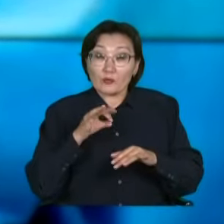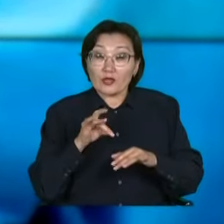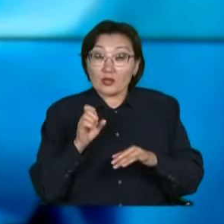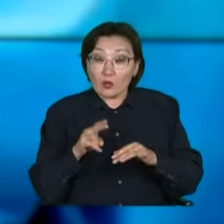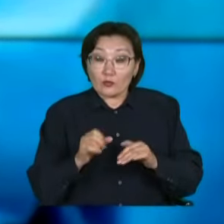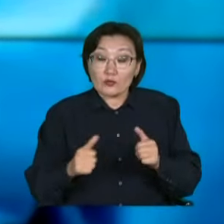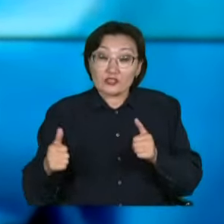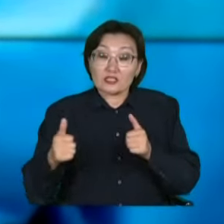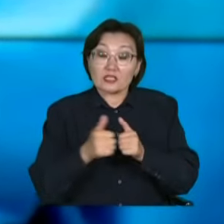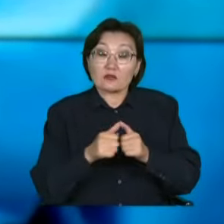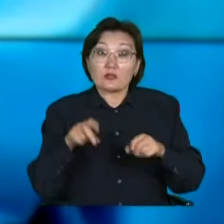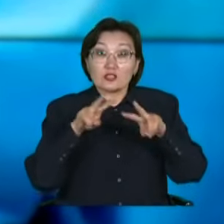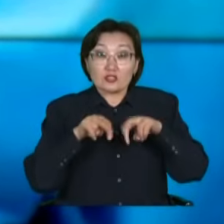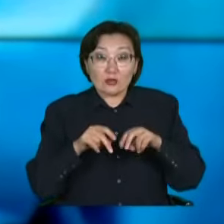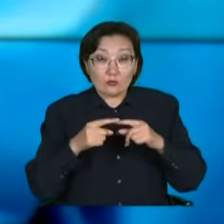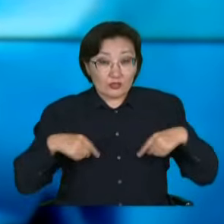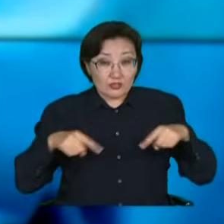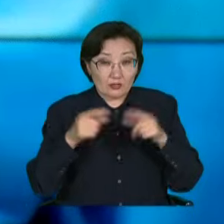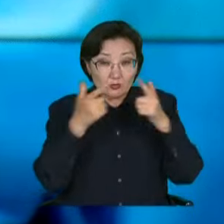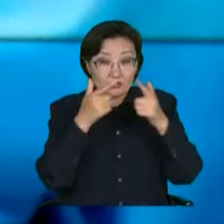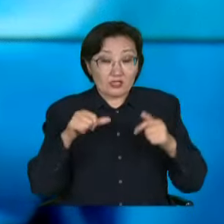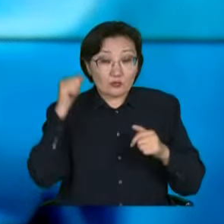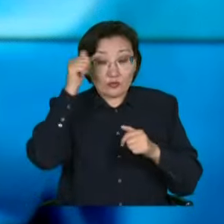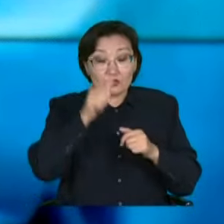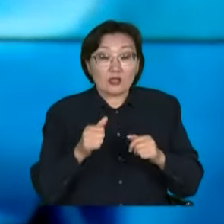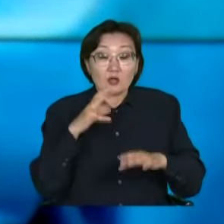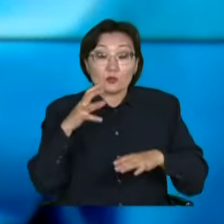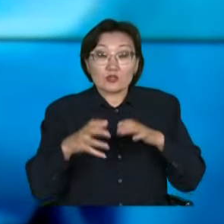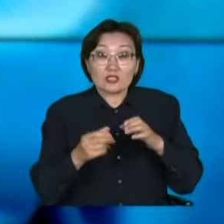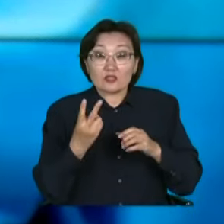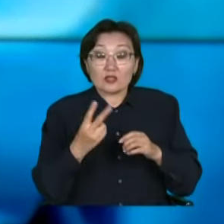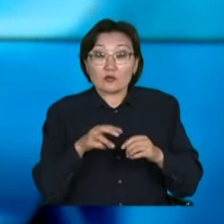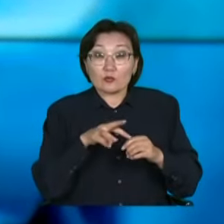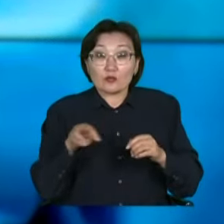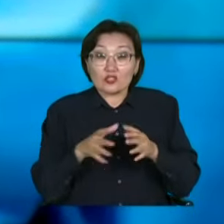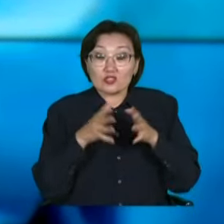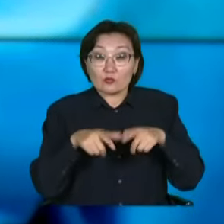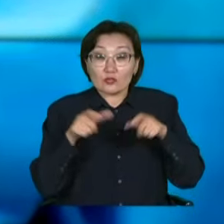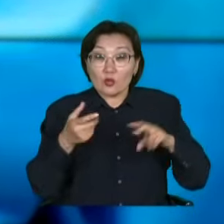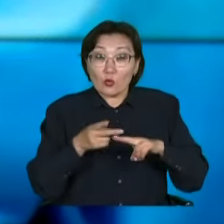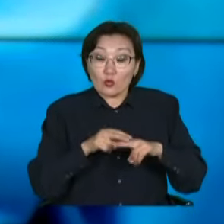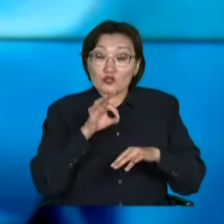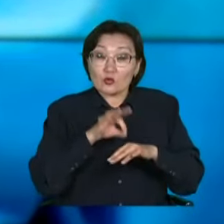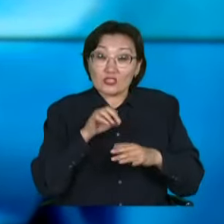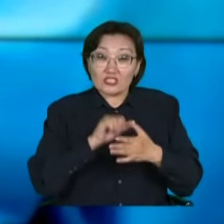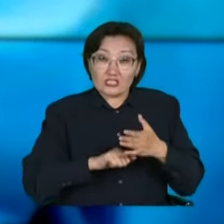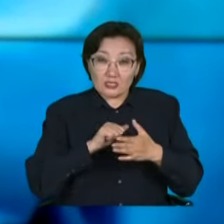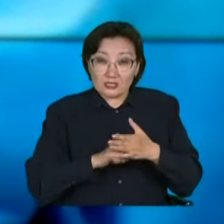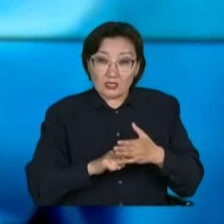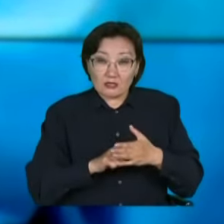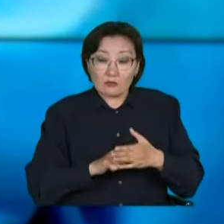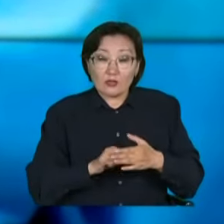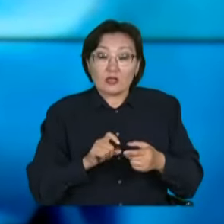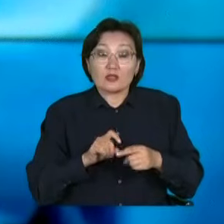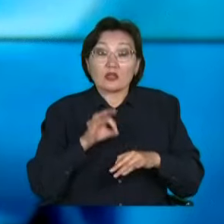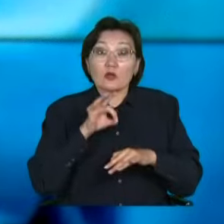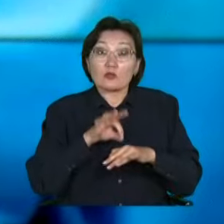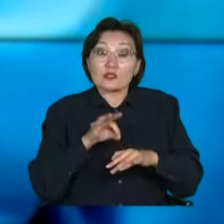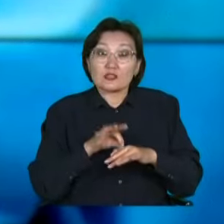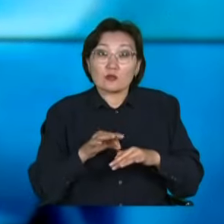ісіктерді зерттеу агенттігінің мәліметінше, жылына әлем бойынша 2 миллионнан астам адам осы дертке шалдығады екен. Оның басым